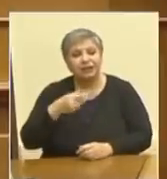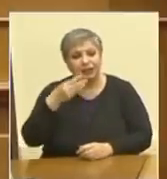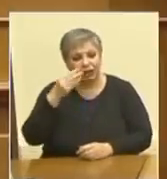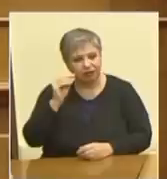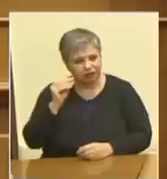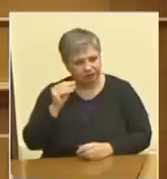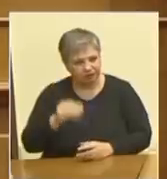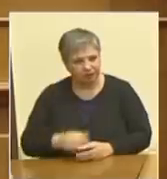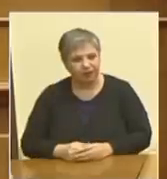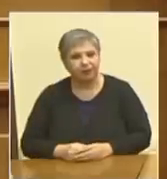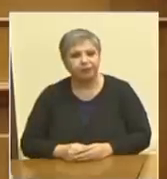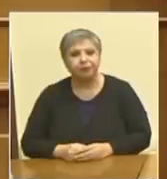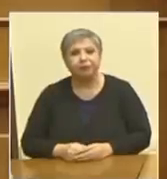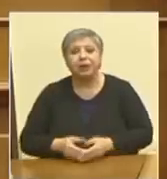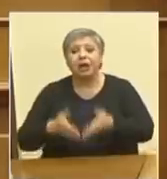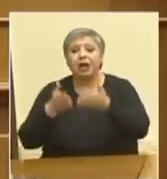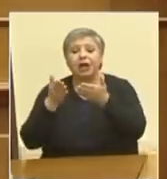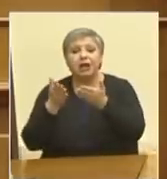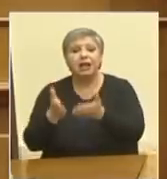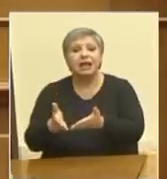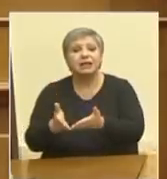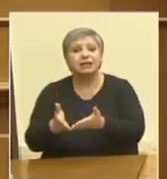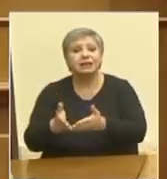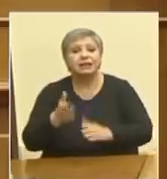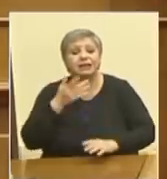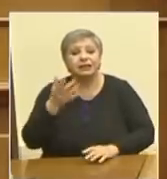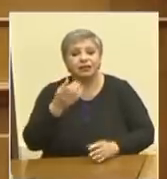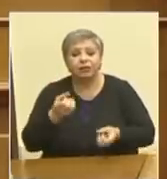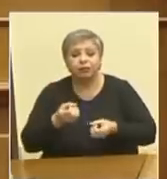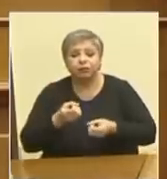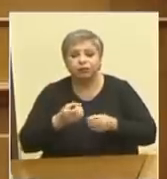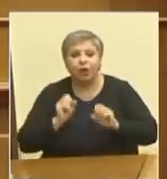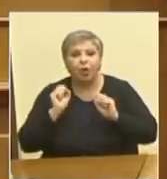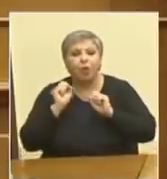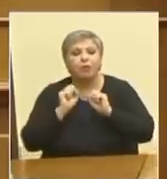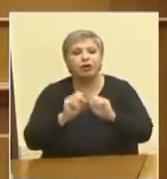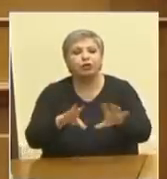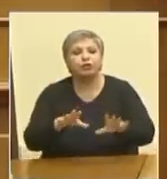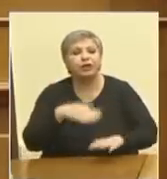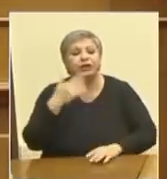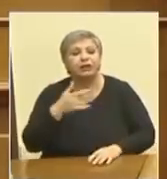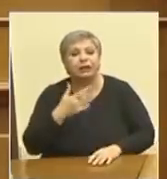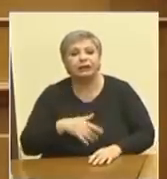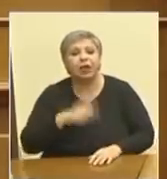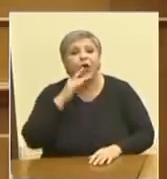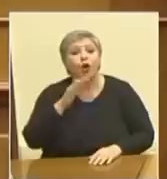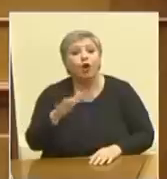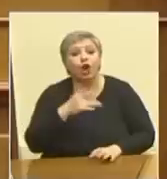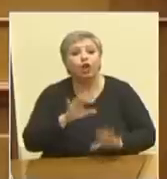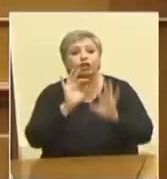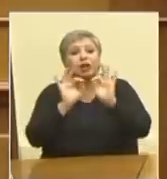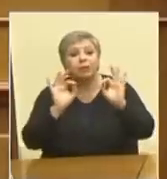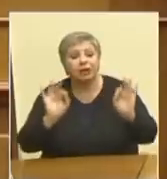ναι. Εσείς εκχωρήσατε μακεδονική γλώσσα και εθνότητα και όχι ηθαγένεια με